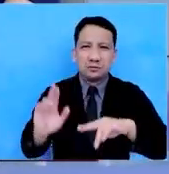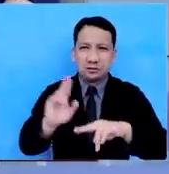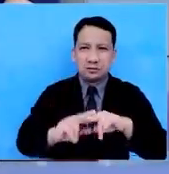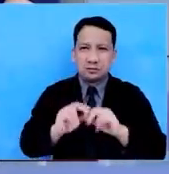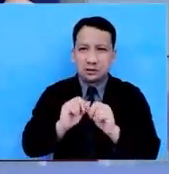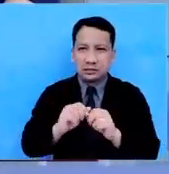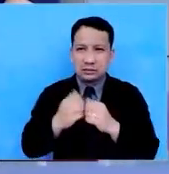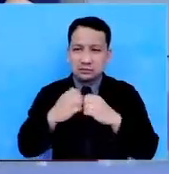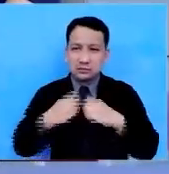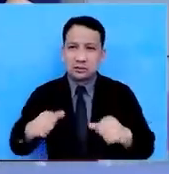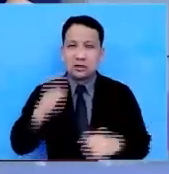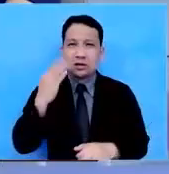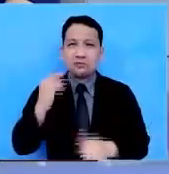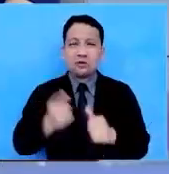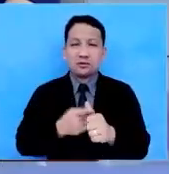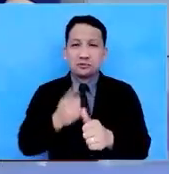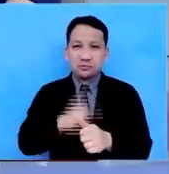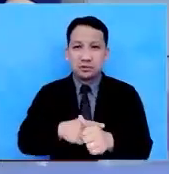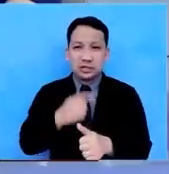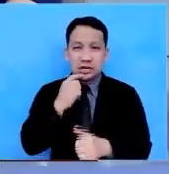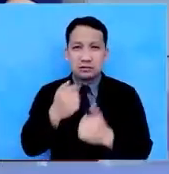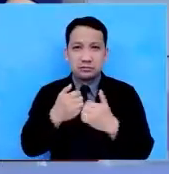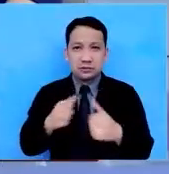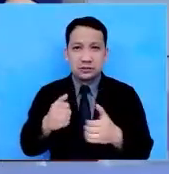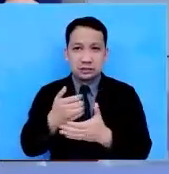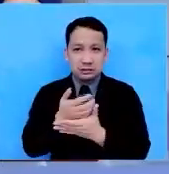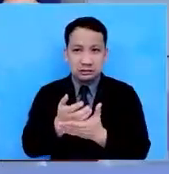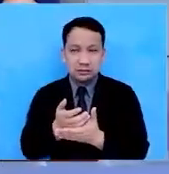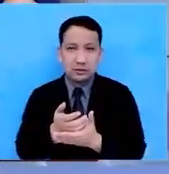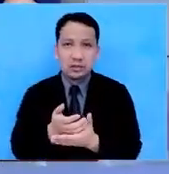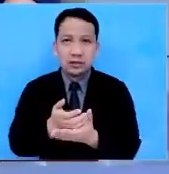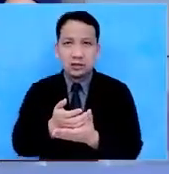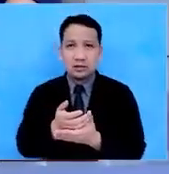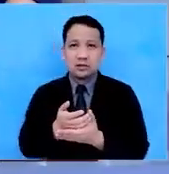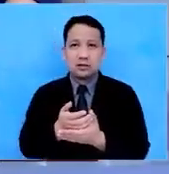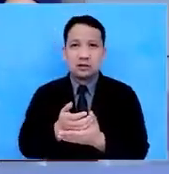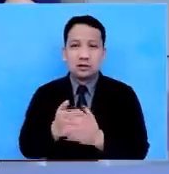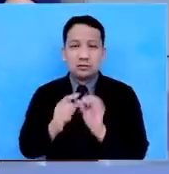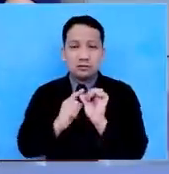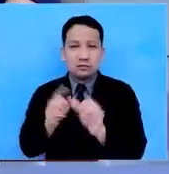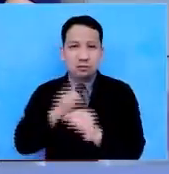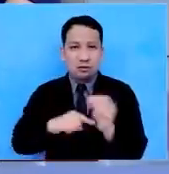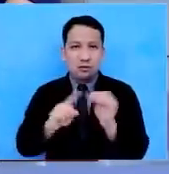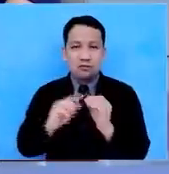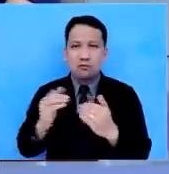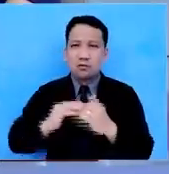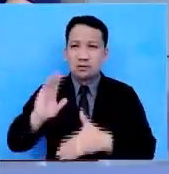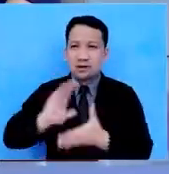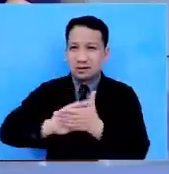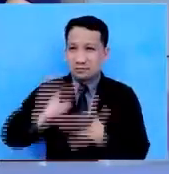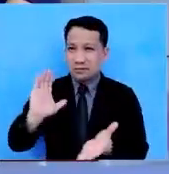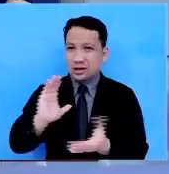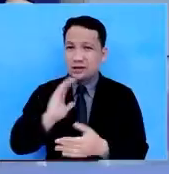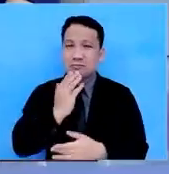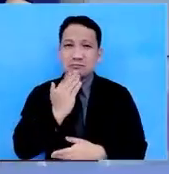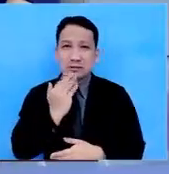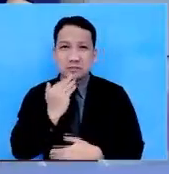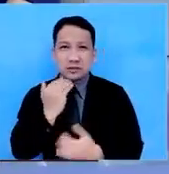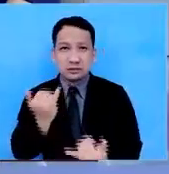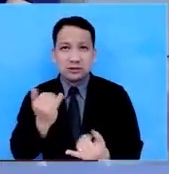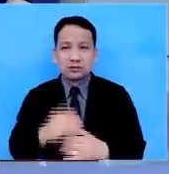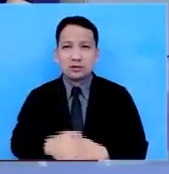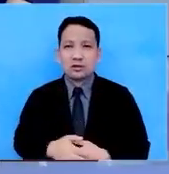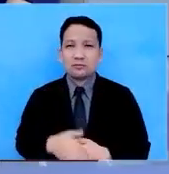na pangunahing sangkap na mga cake at mga tinapay. Tiyempo pa man ding mahal pa rin ang asukal hanggang ngayon.